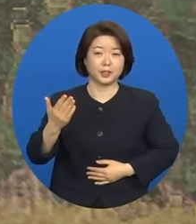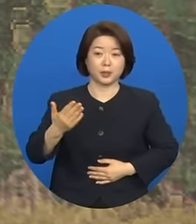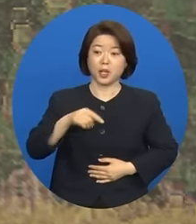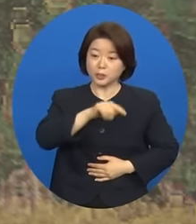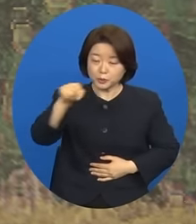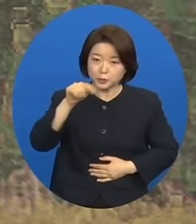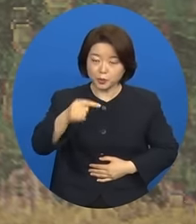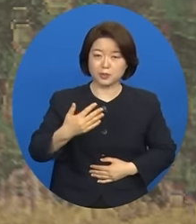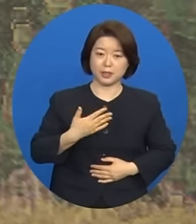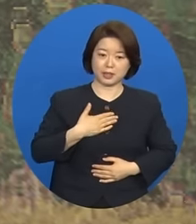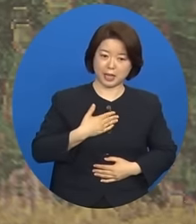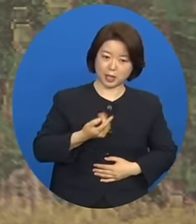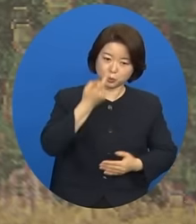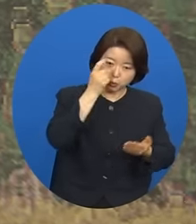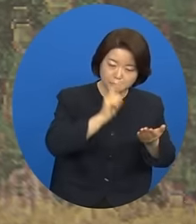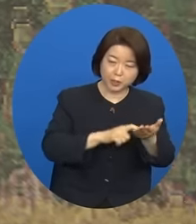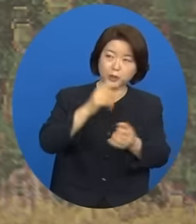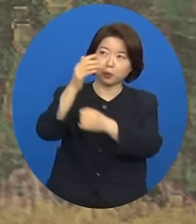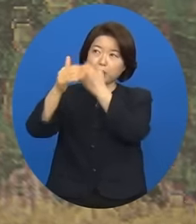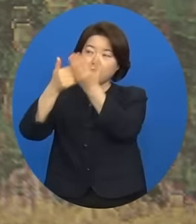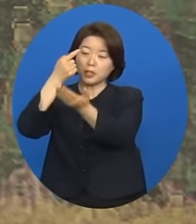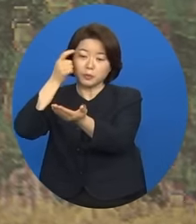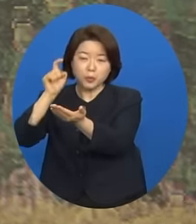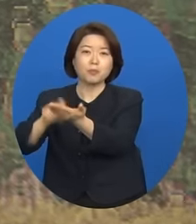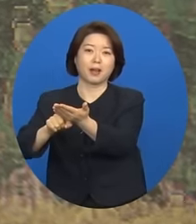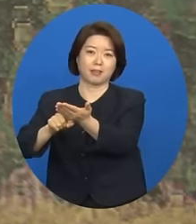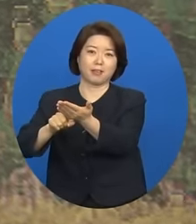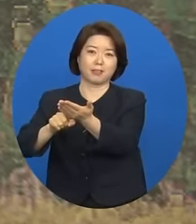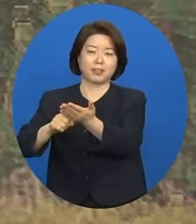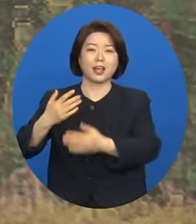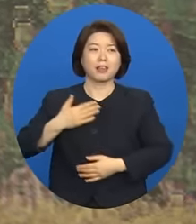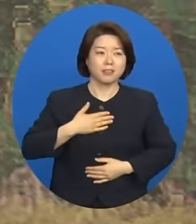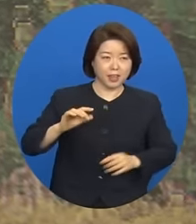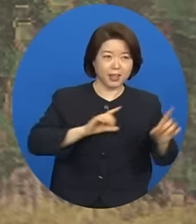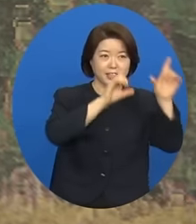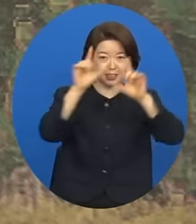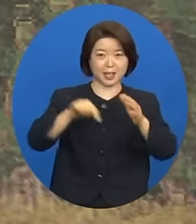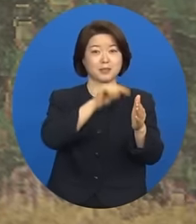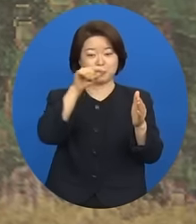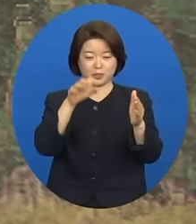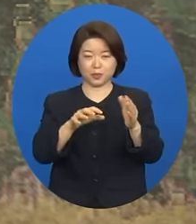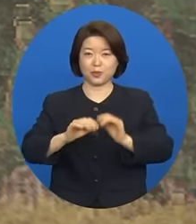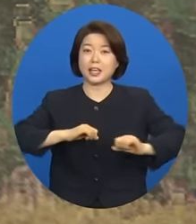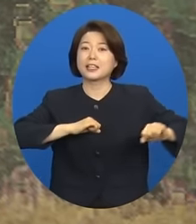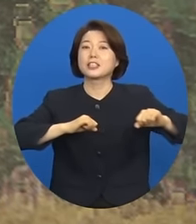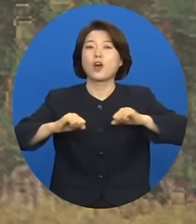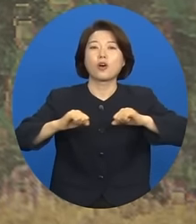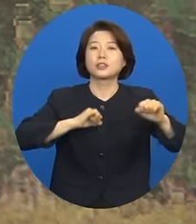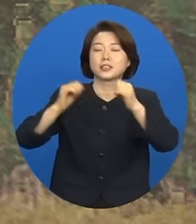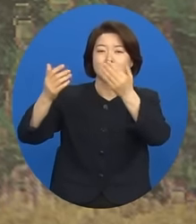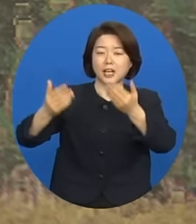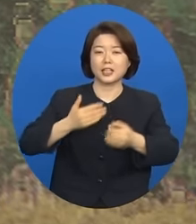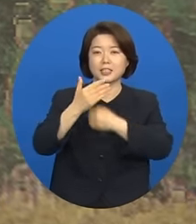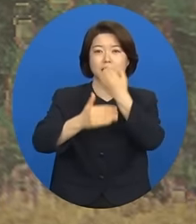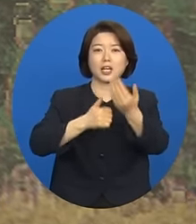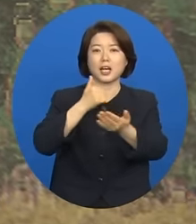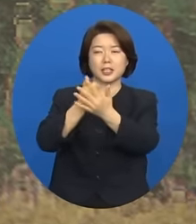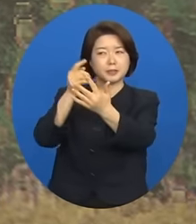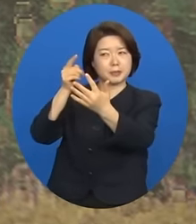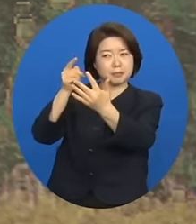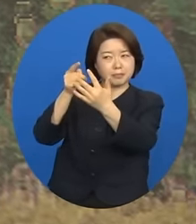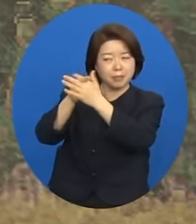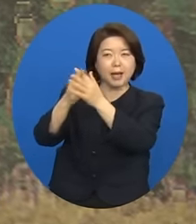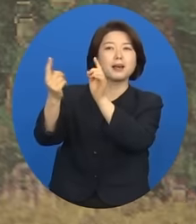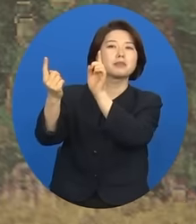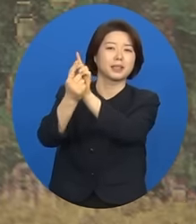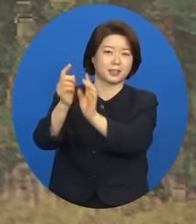발견하고 하나님도 발견하게 되고요. 우리의 삶 가운데 역사하시는 하나님을 알게 되기 때문에